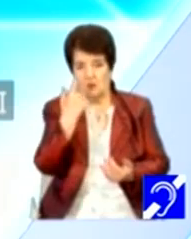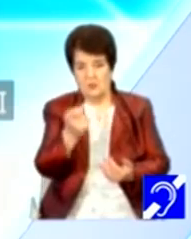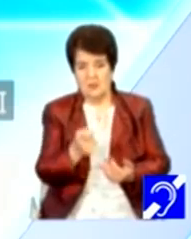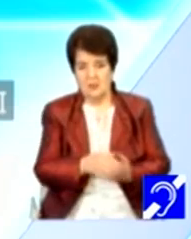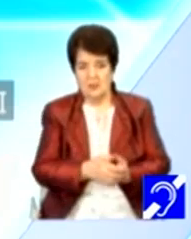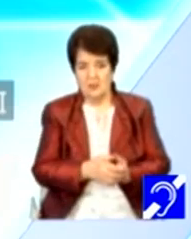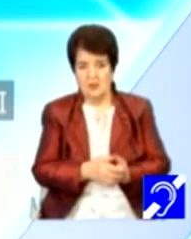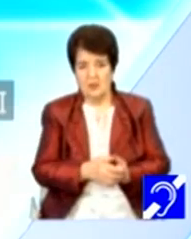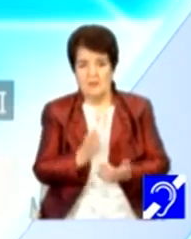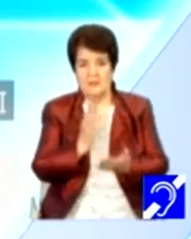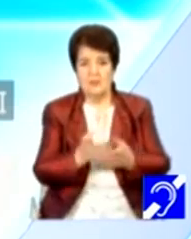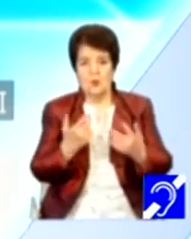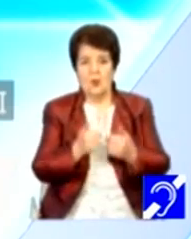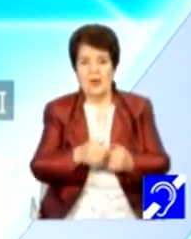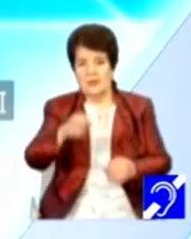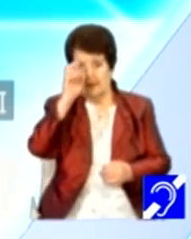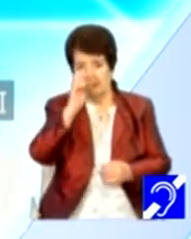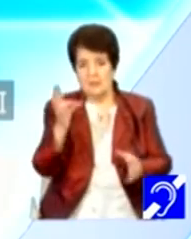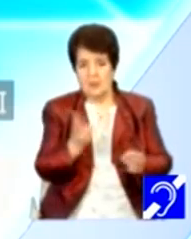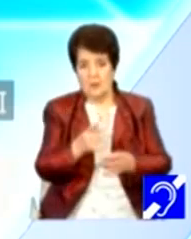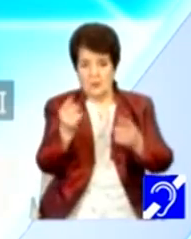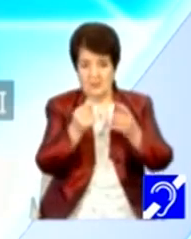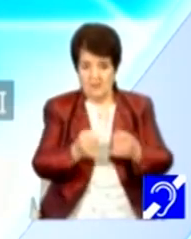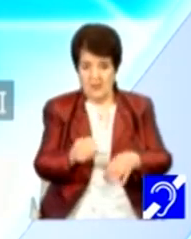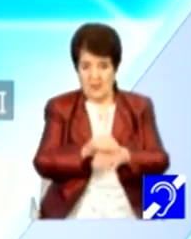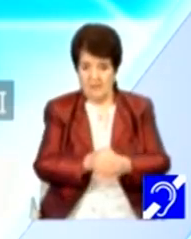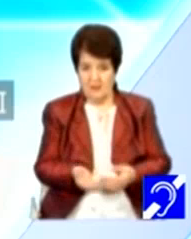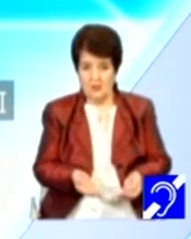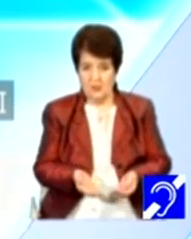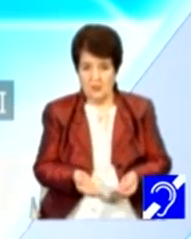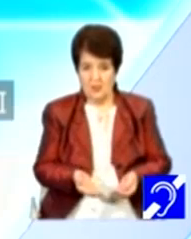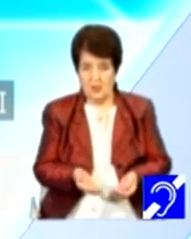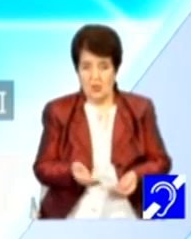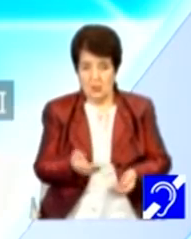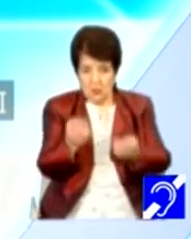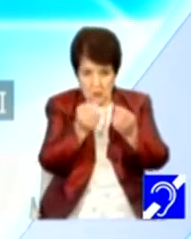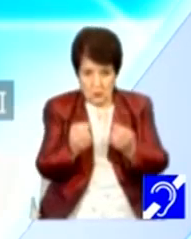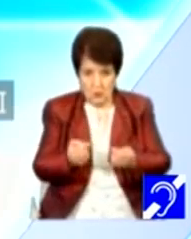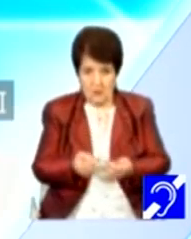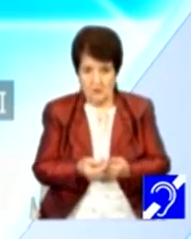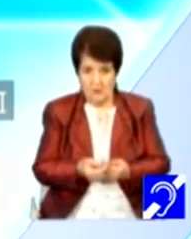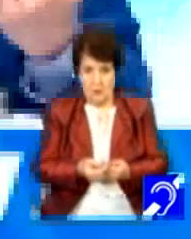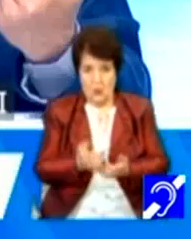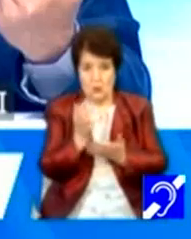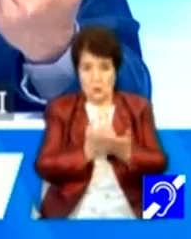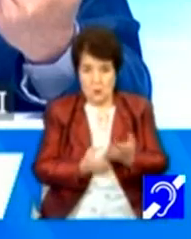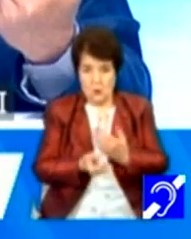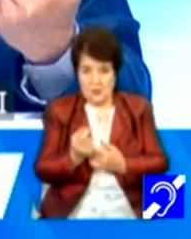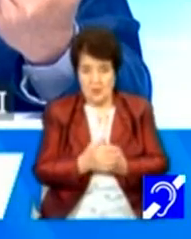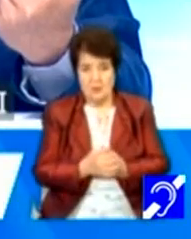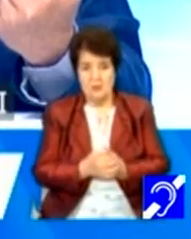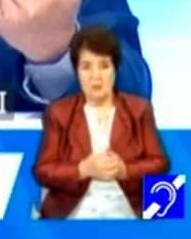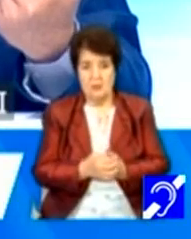da? Sunt organele de stat care trebuie să verifice și fiecare trebuie să-și justifice sursele. S-ar putea ca unii să